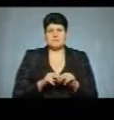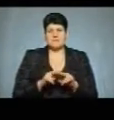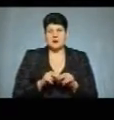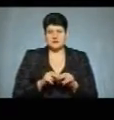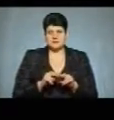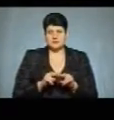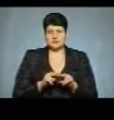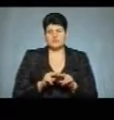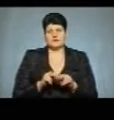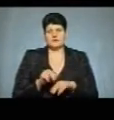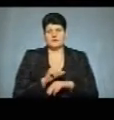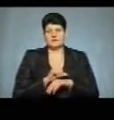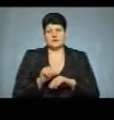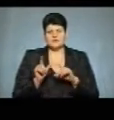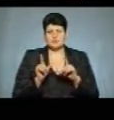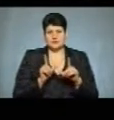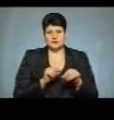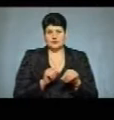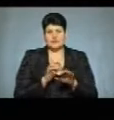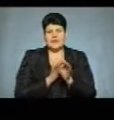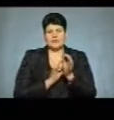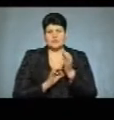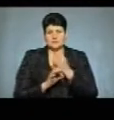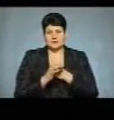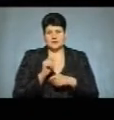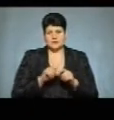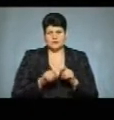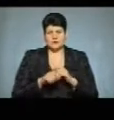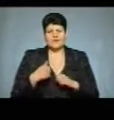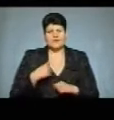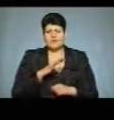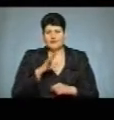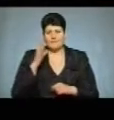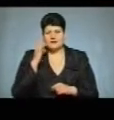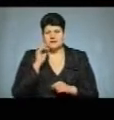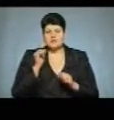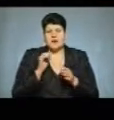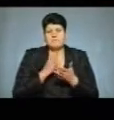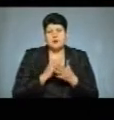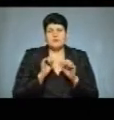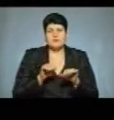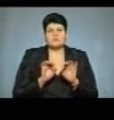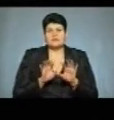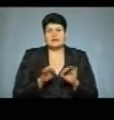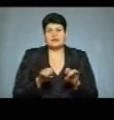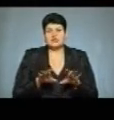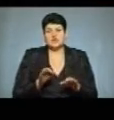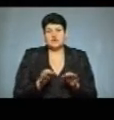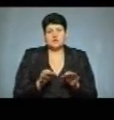України для виїзду за кордону, сади електронний засіб контролю. Я не вважаю, що я маю право коментувати рішення суду, але на мою